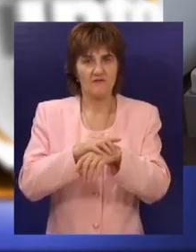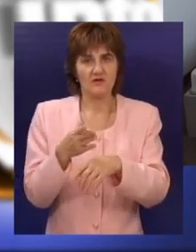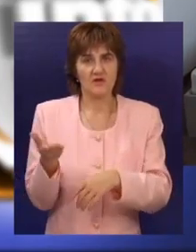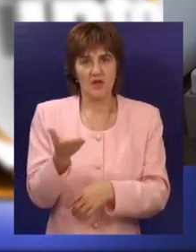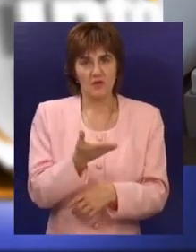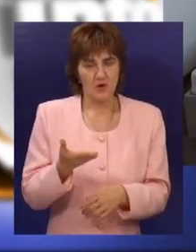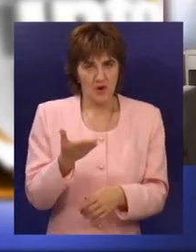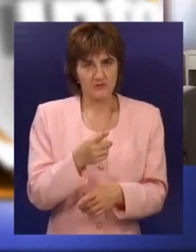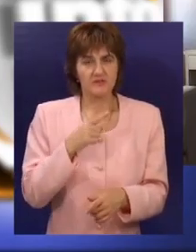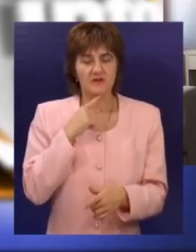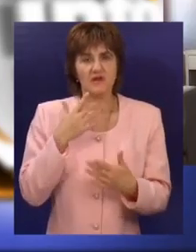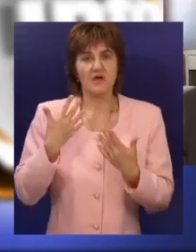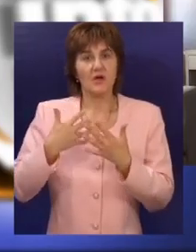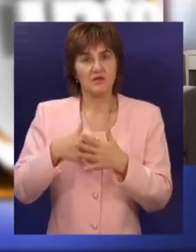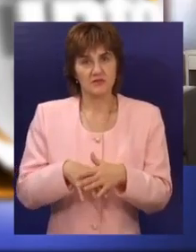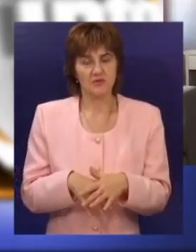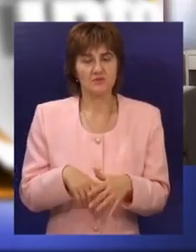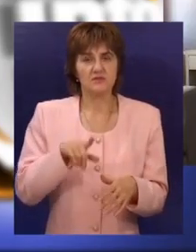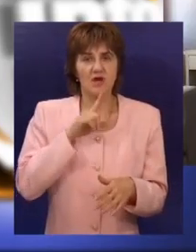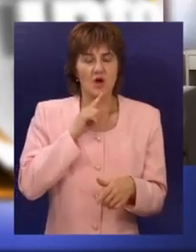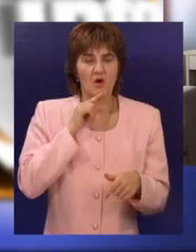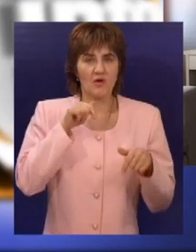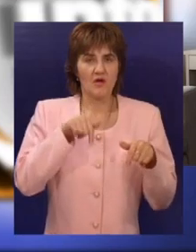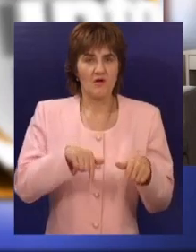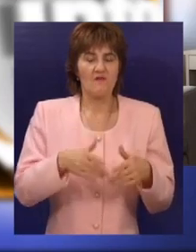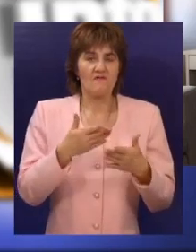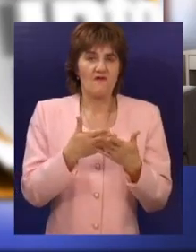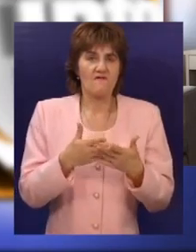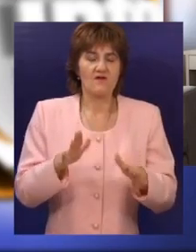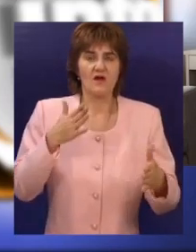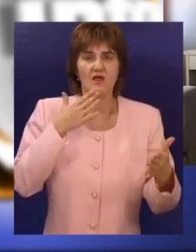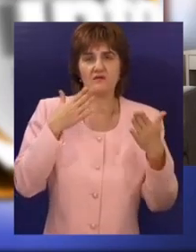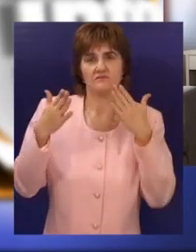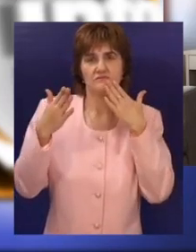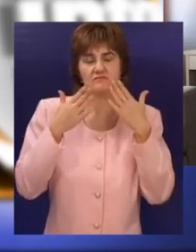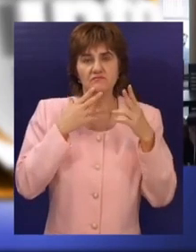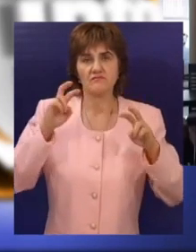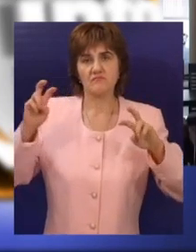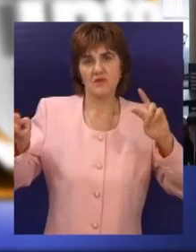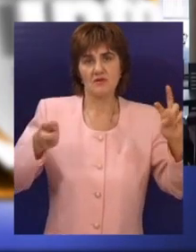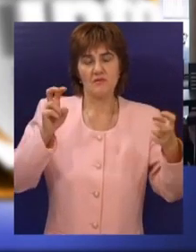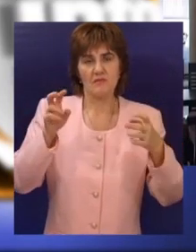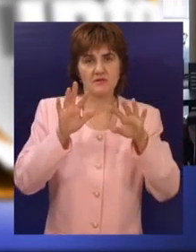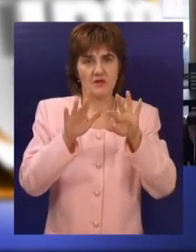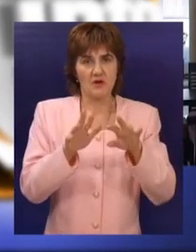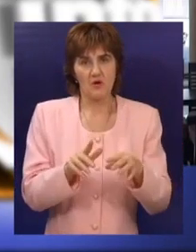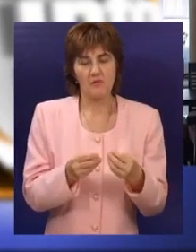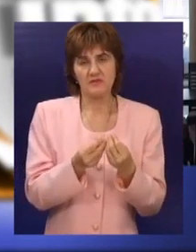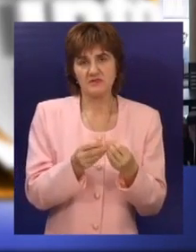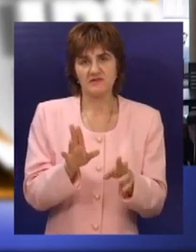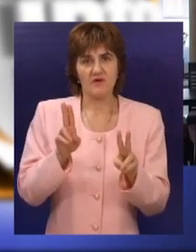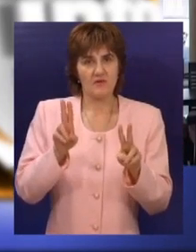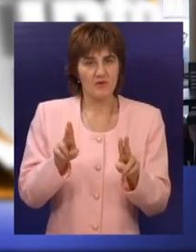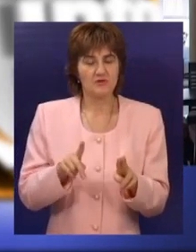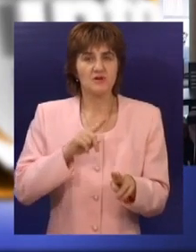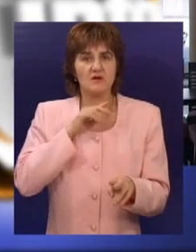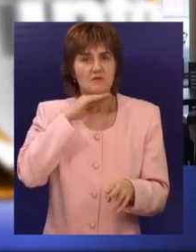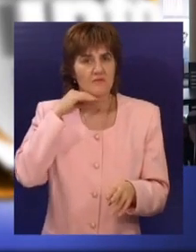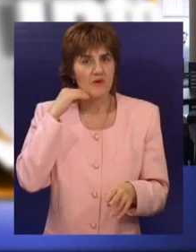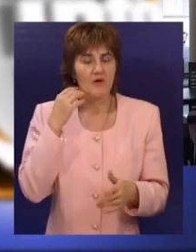koordinisanja ugostiteljskih objekata i institucija koje organizuju velike kongrese, posjeduju baze podataka velikih